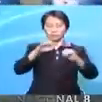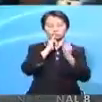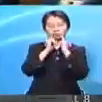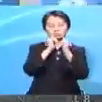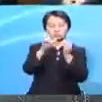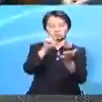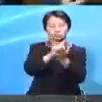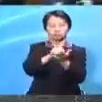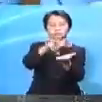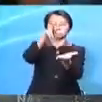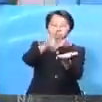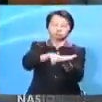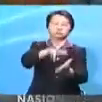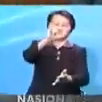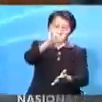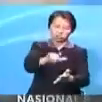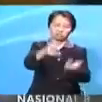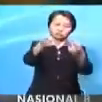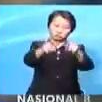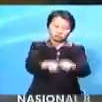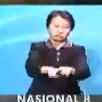mengesahkan kejadian